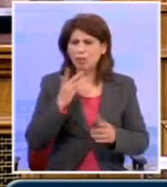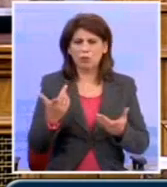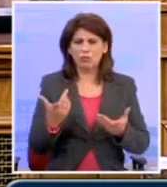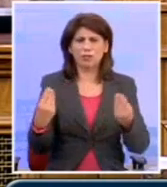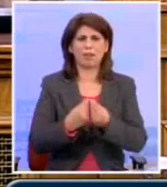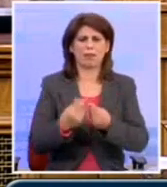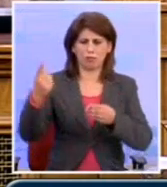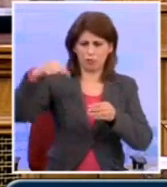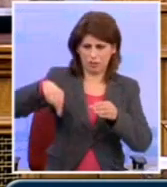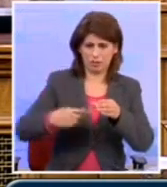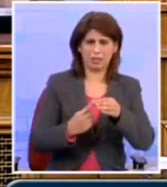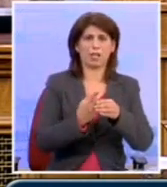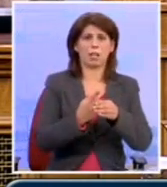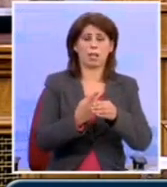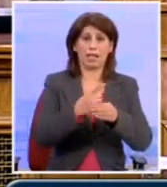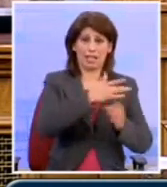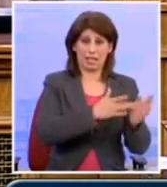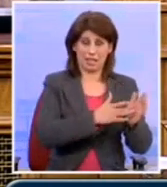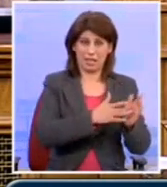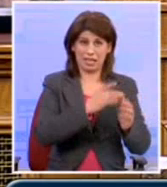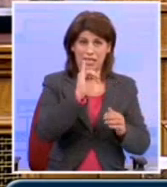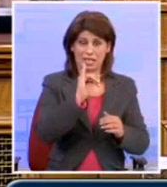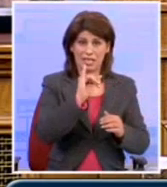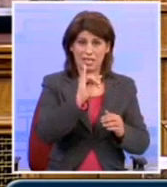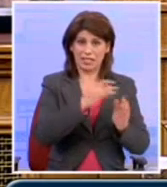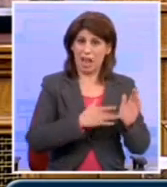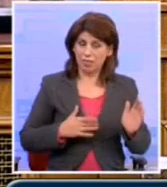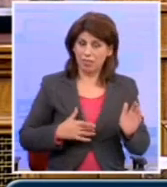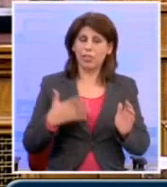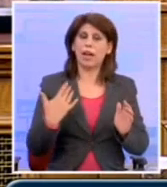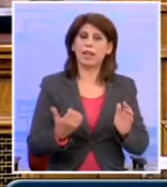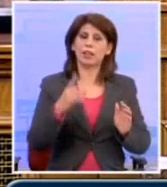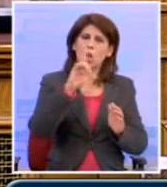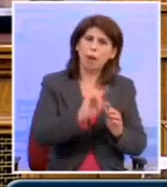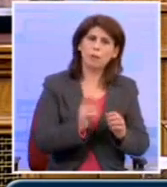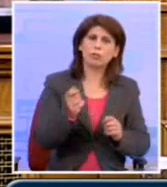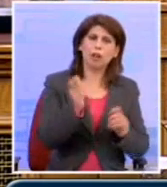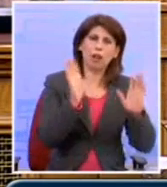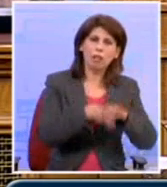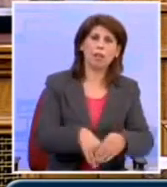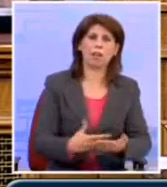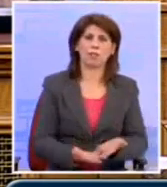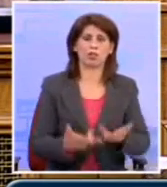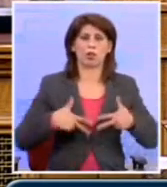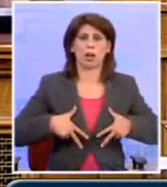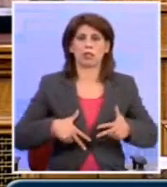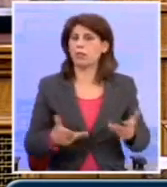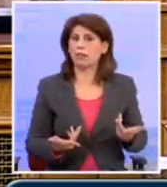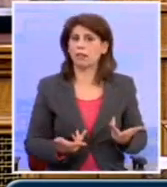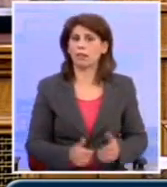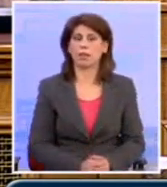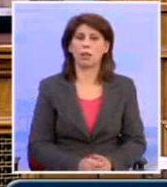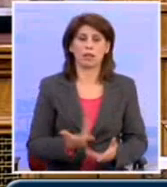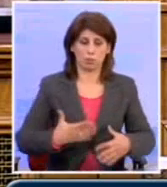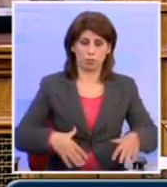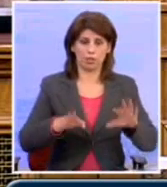Ισλανδία είχαν το χαμηλότερο δημόσιο χρέος σχεδόν οποιασδήποτε χώρα στην Ευρωζώνη. Κι όμως κατέρευσε το κράτος. Γιατί? Γιατί με το